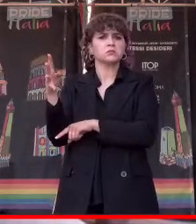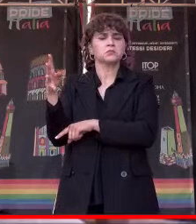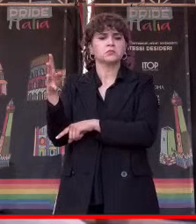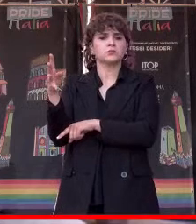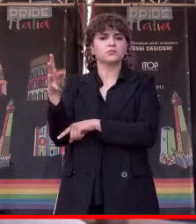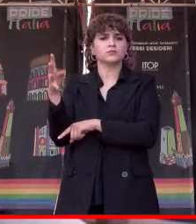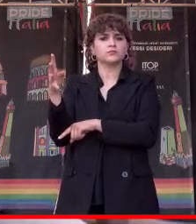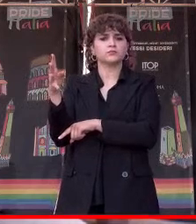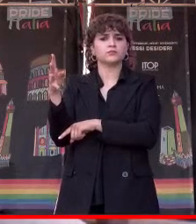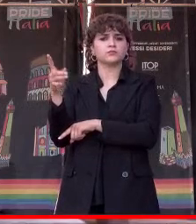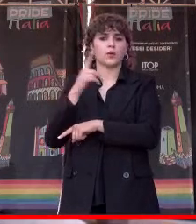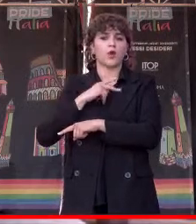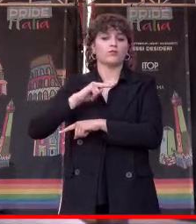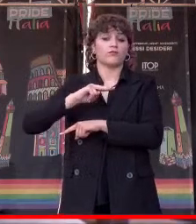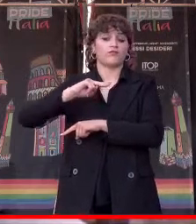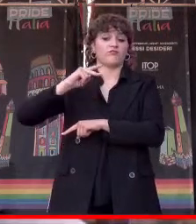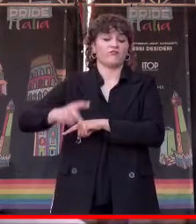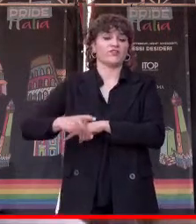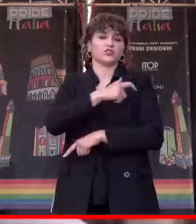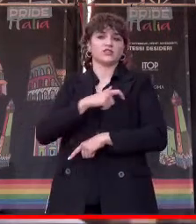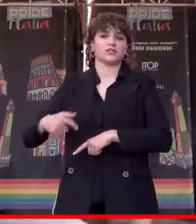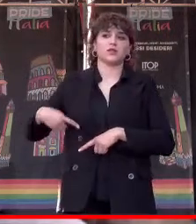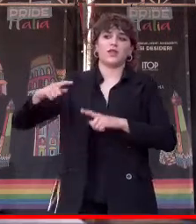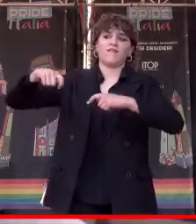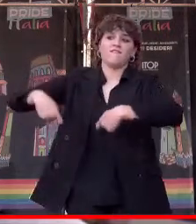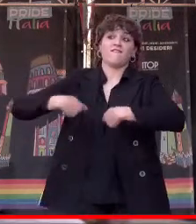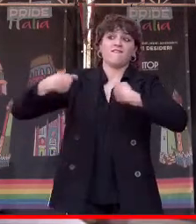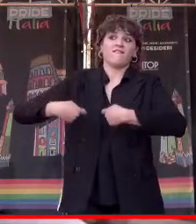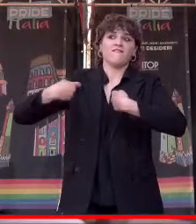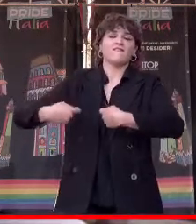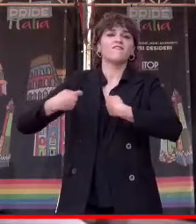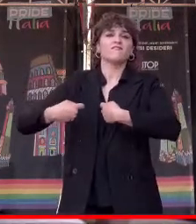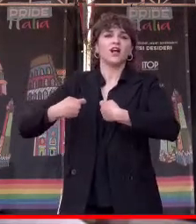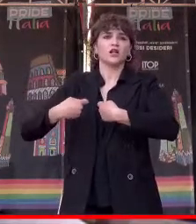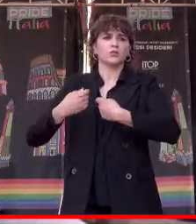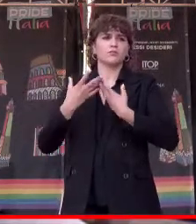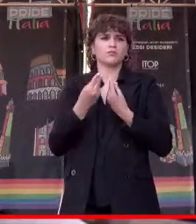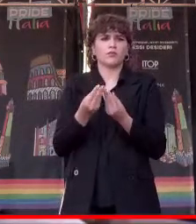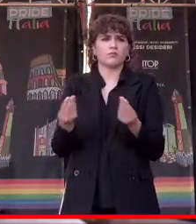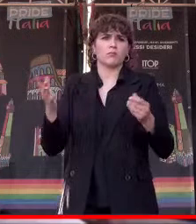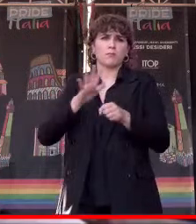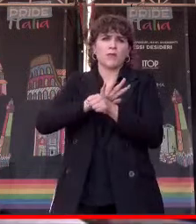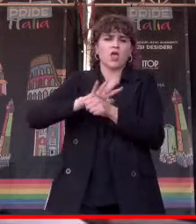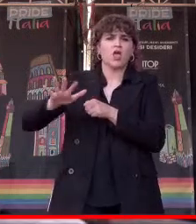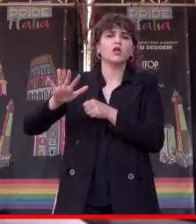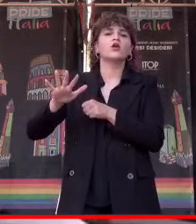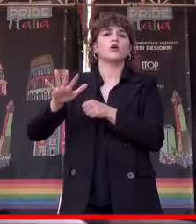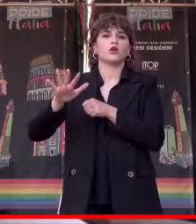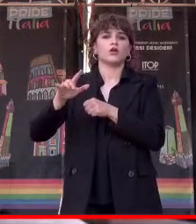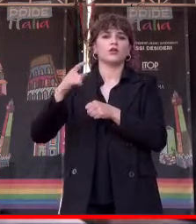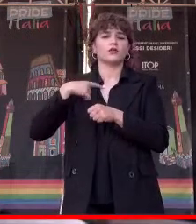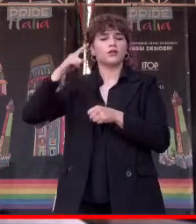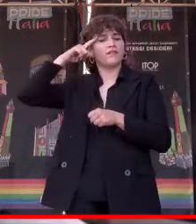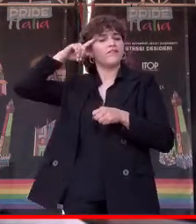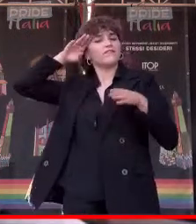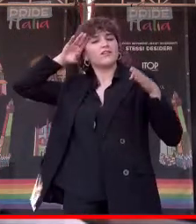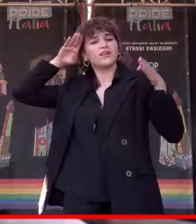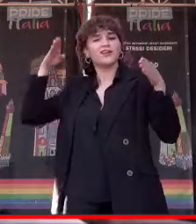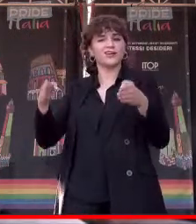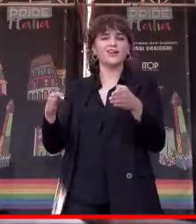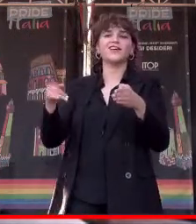la vice sindaca mi ha lanciato un sacco di stimoli oggi, quindi sembra, come dire, perché ha additato i progettisti e quindi io mi sto focalizzando su di